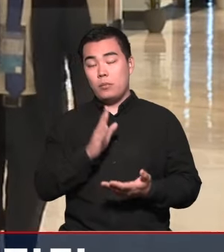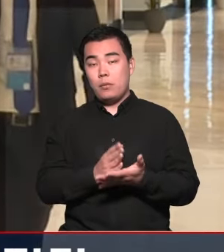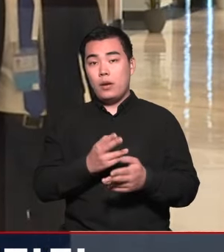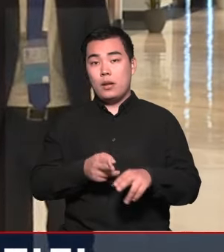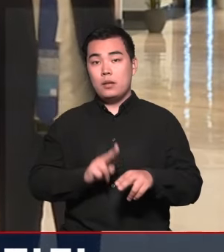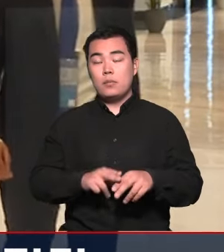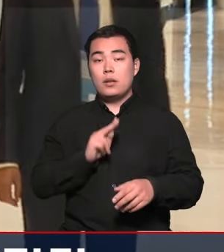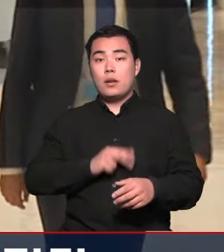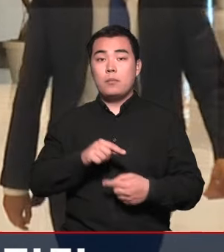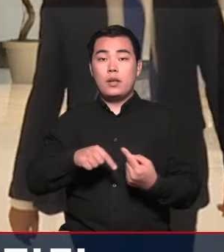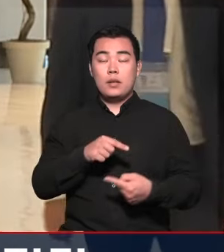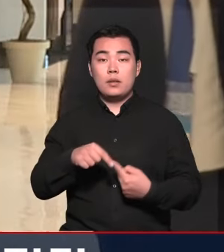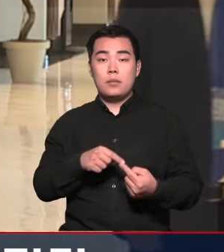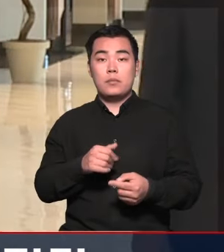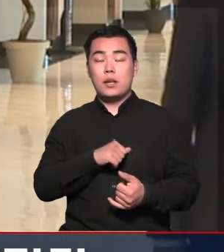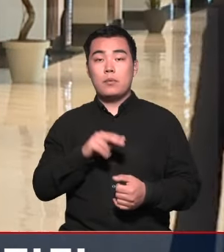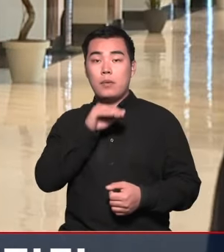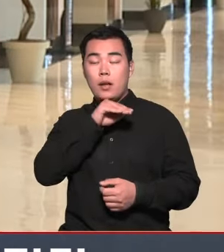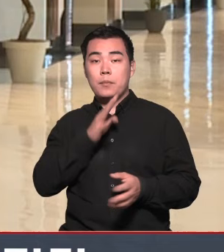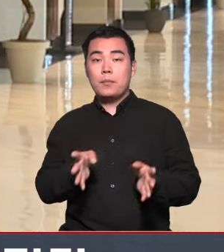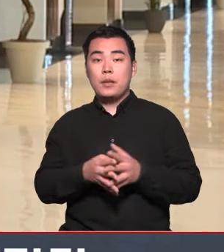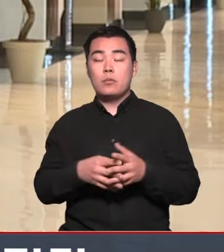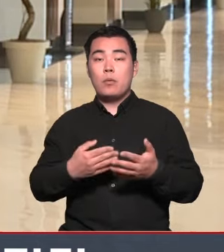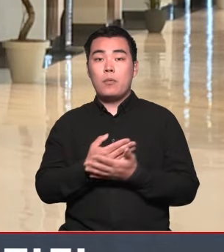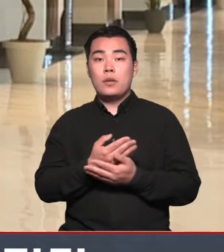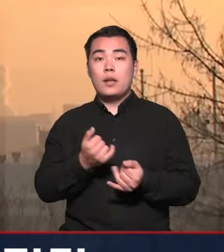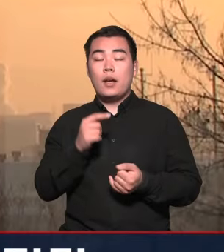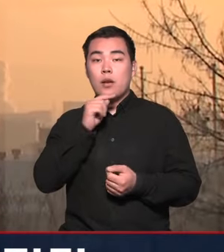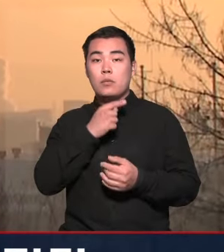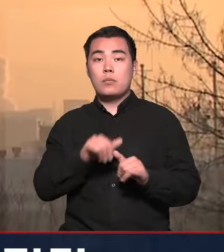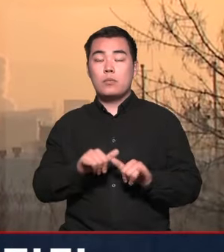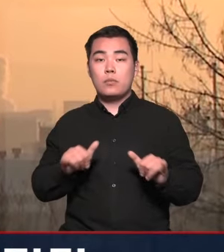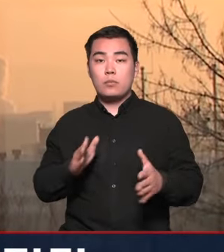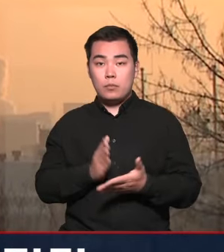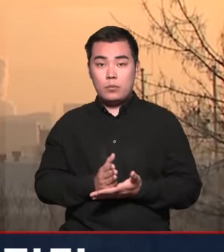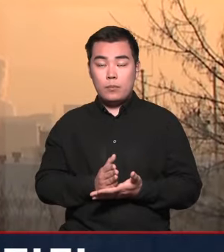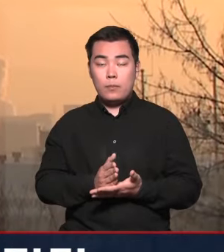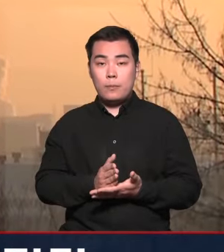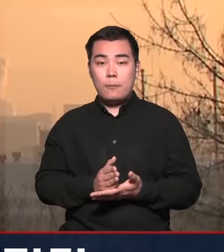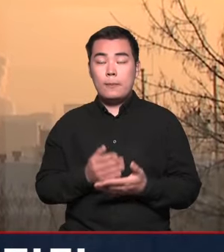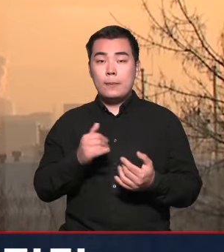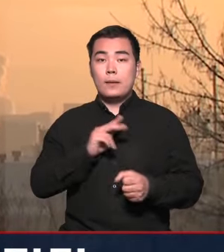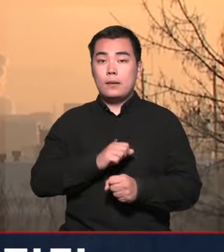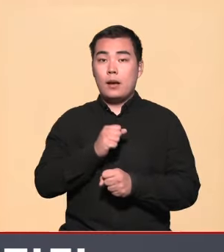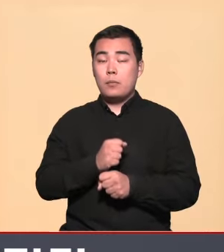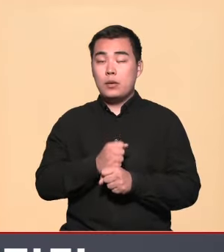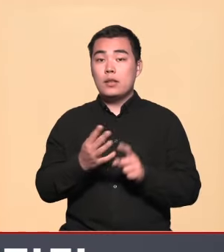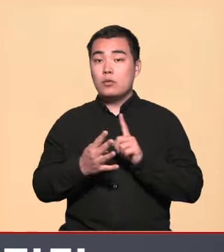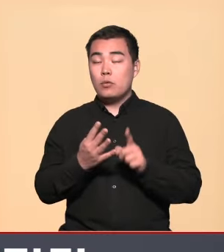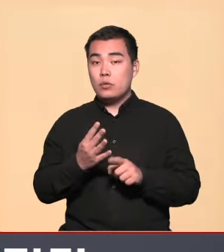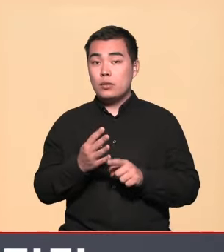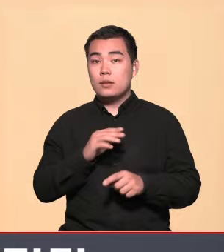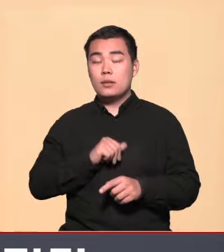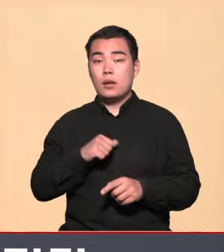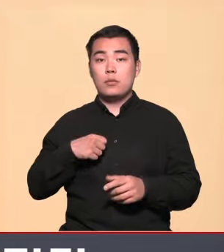Сондықтан кәсіпкерлермен сол тәжірибені қолдан отырып, жаңа нарыққа жол ашамыз деп ойлаймын. Төртіншіден, жаһан жұртын алаңдатып отырған экология мәселесі